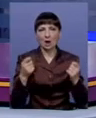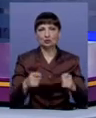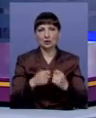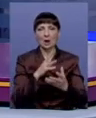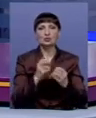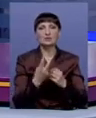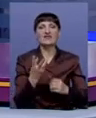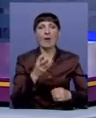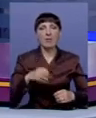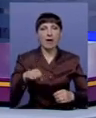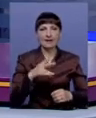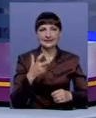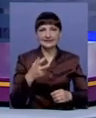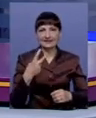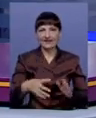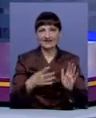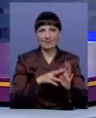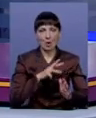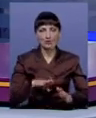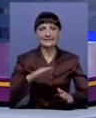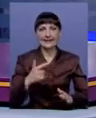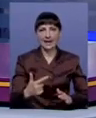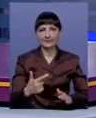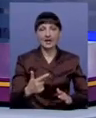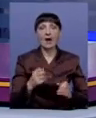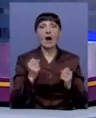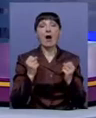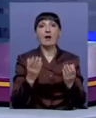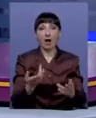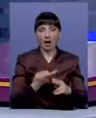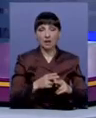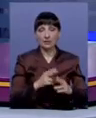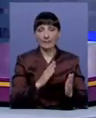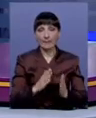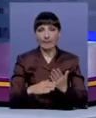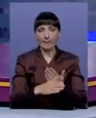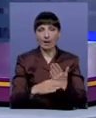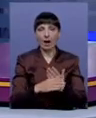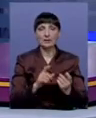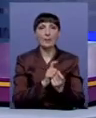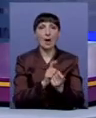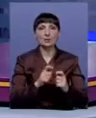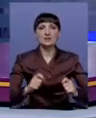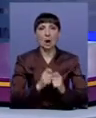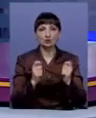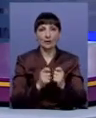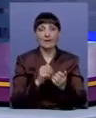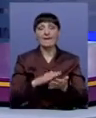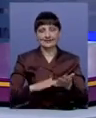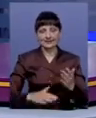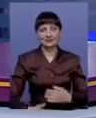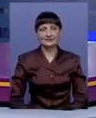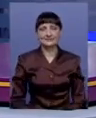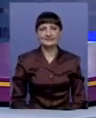сумму 2 миллиарда 329 миллионов тенге. Ну а как эта система помогает бороться с правонарушениями, узнаем у